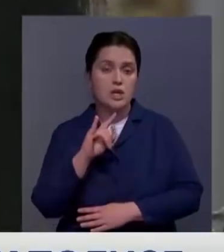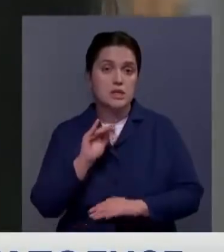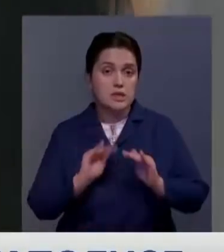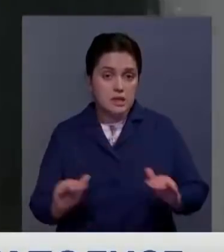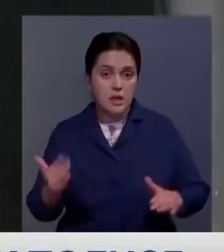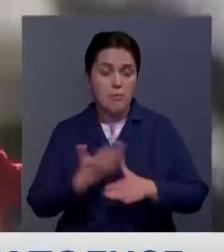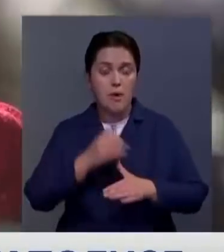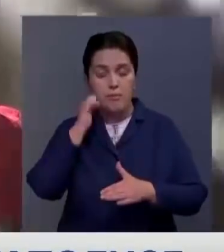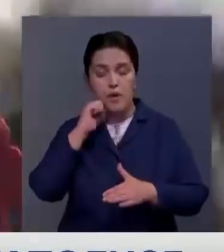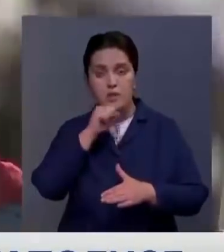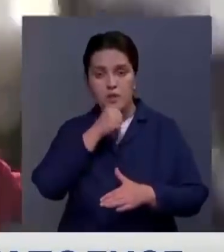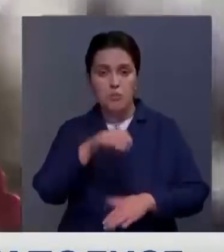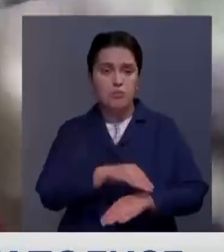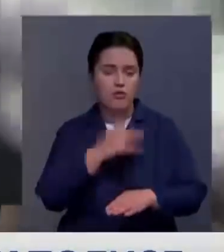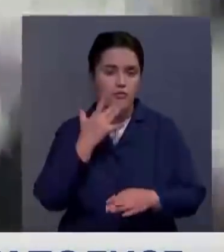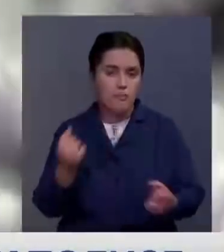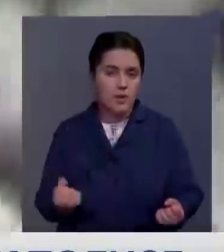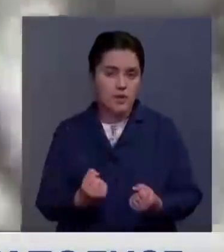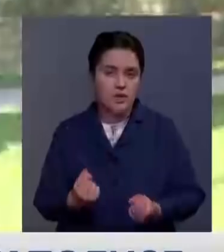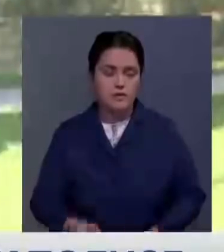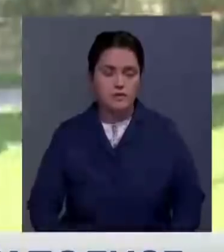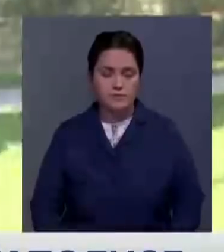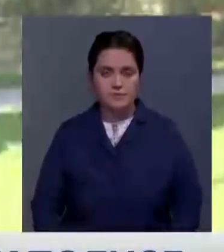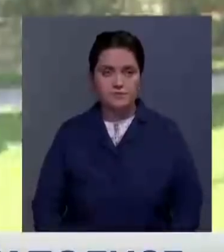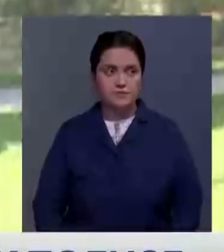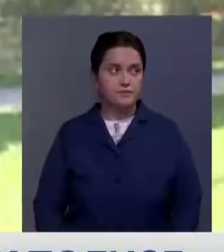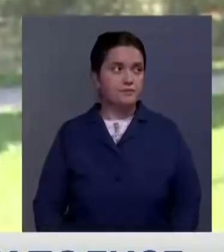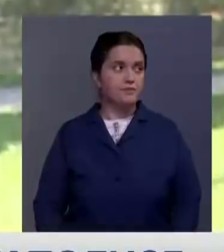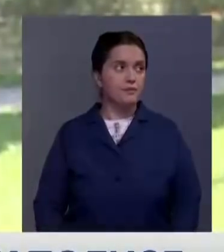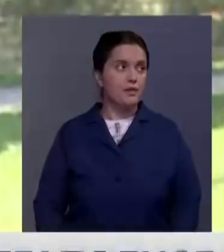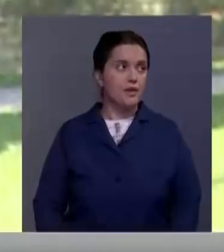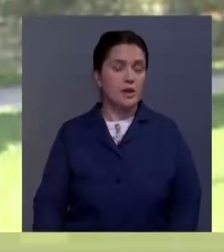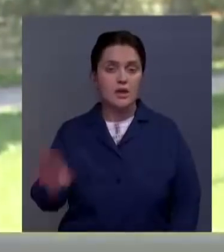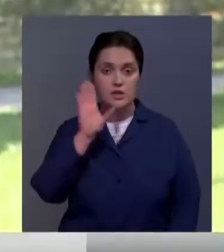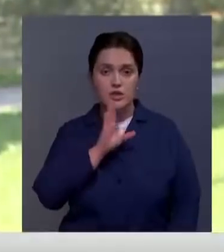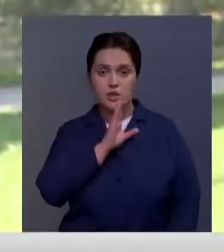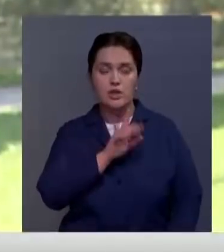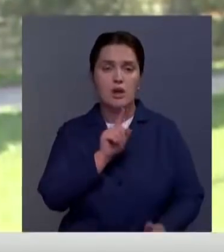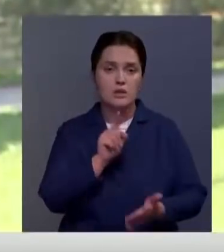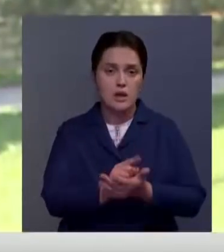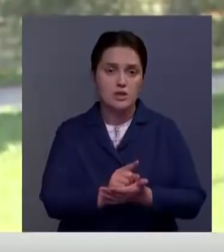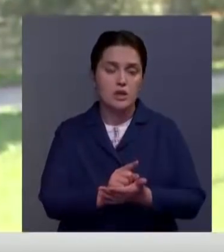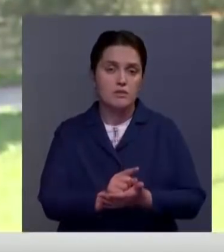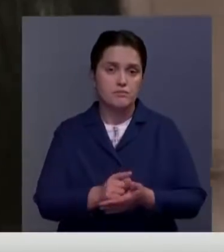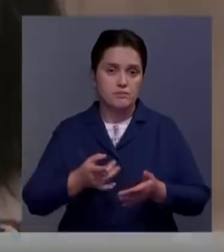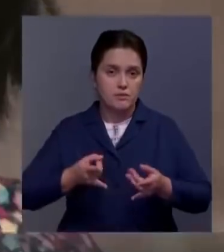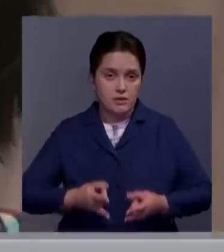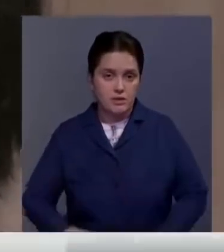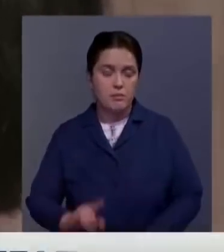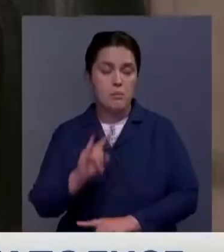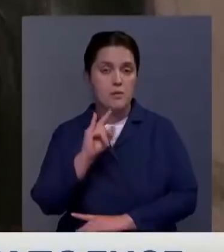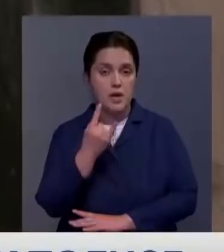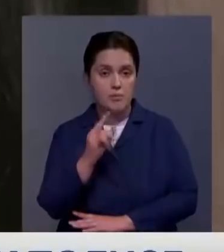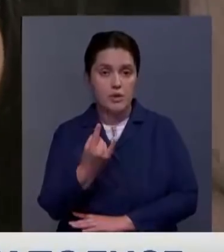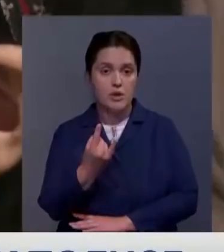супруг всячески поддерживает ее во всех начинаниях. Женщина, она по природе должна подарить жизнь ребенку. Но помимо этого,